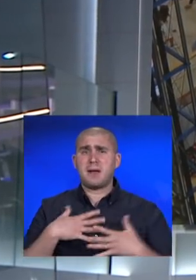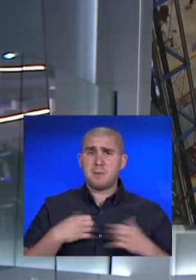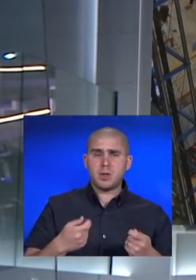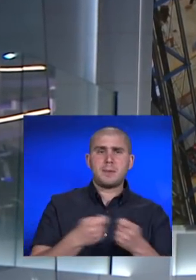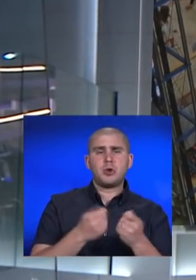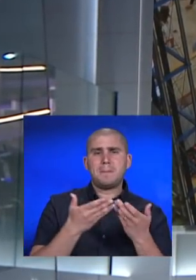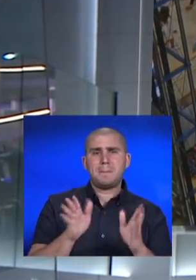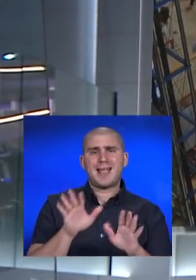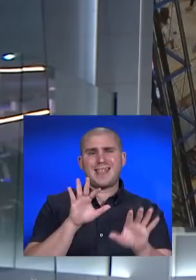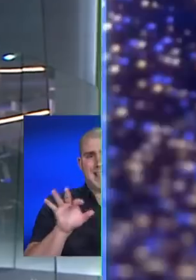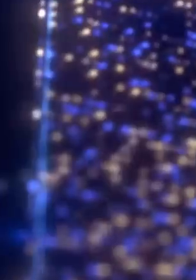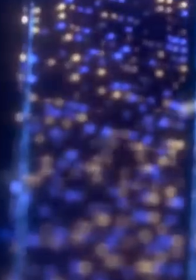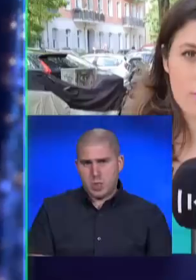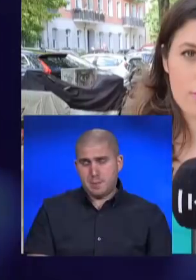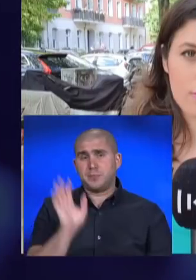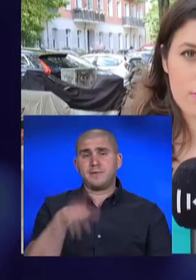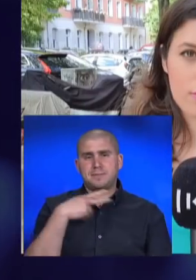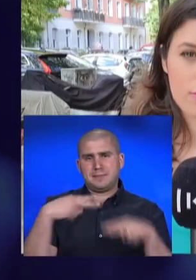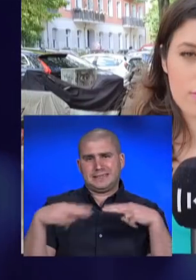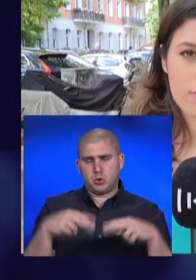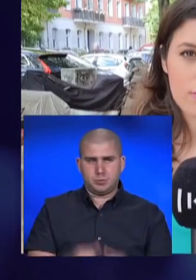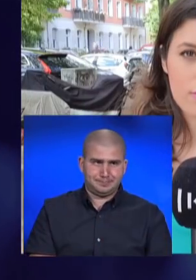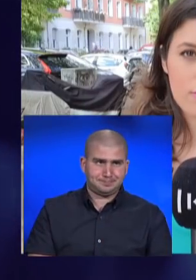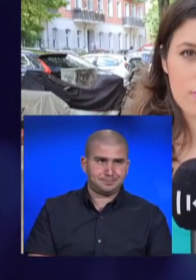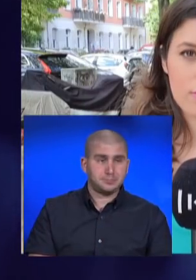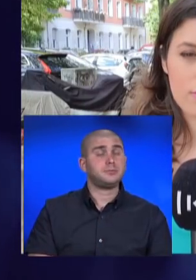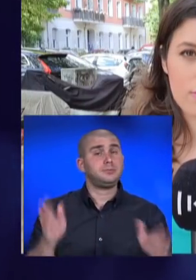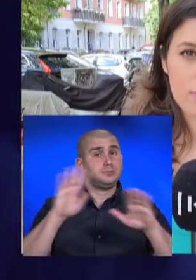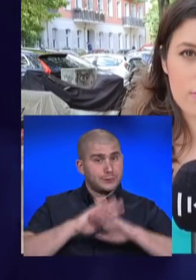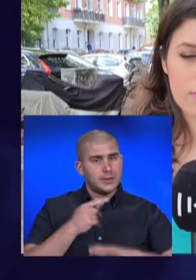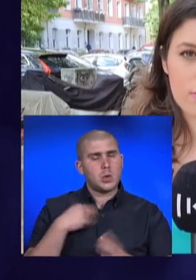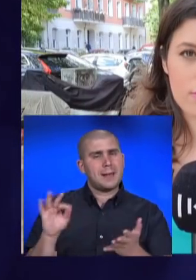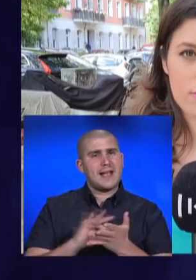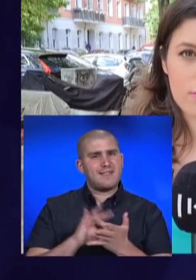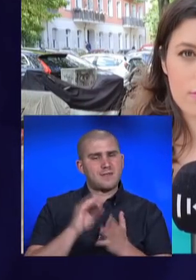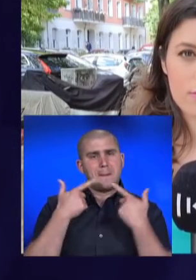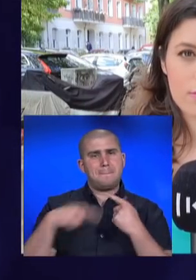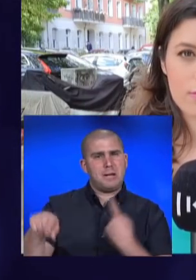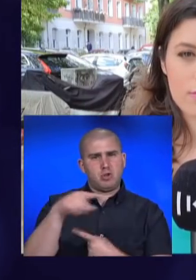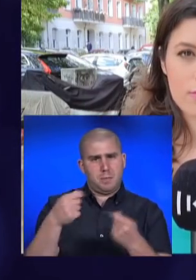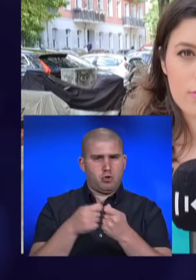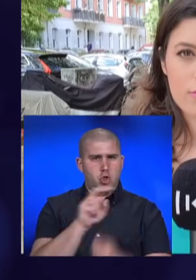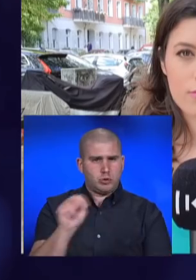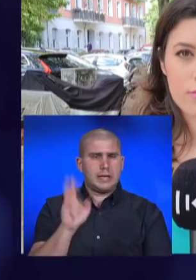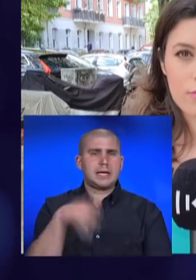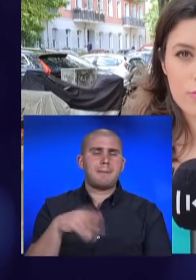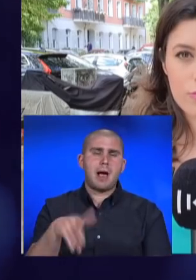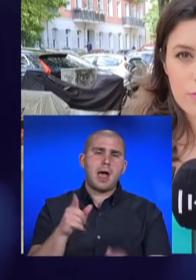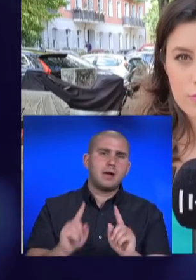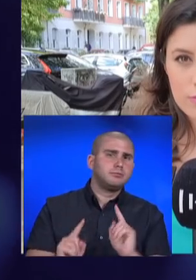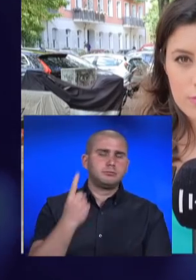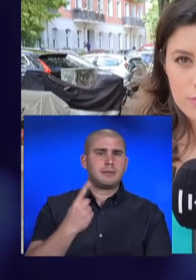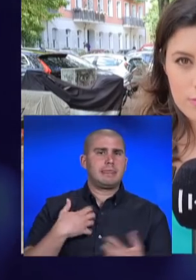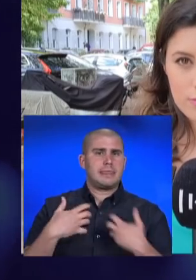הקניונים והמסעדות. גם הערב אנחנו עם כתבינו ופרשנינו בעניין הזה, גם על הדרמה בבגץ, אבל קודם אנחנו